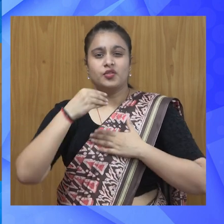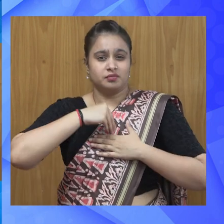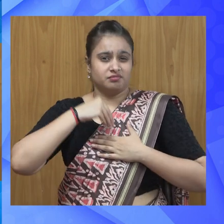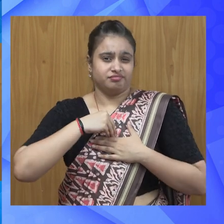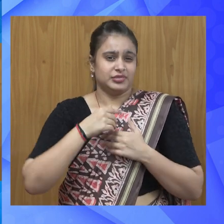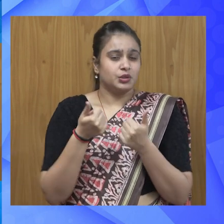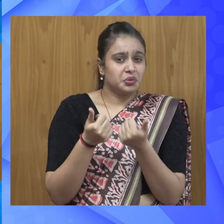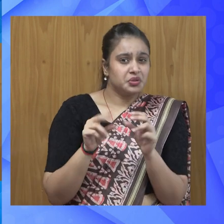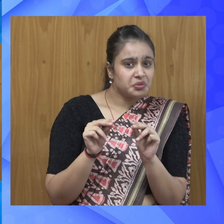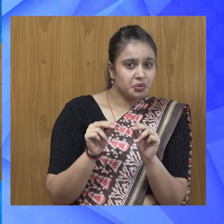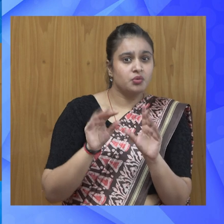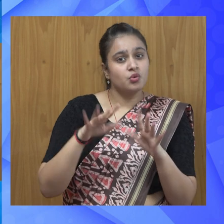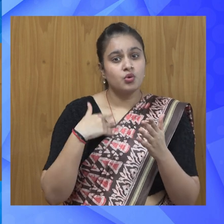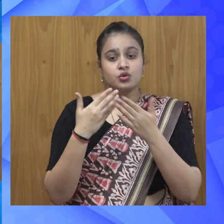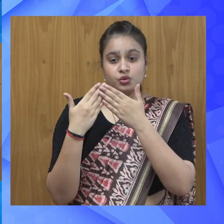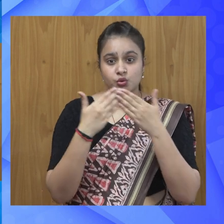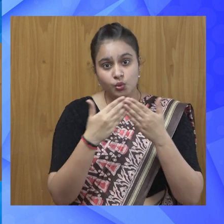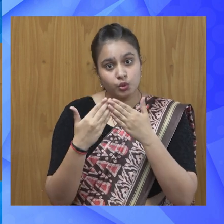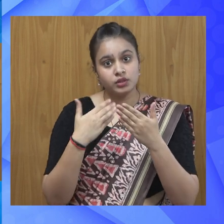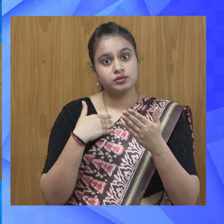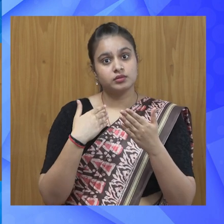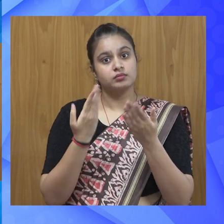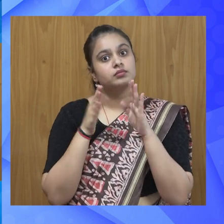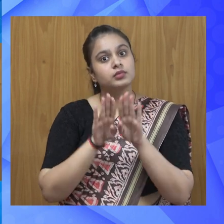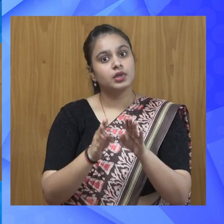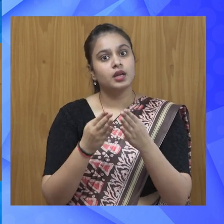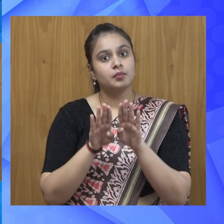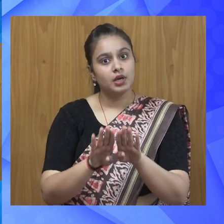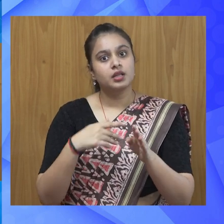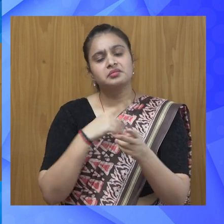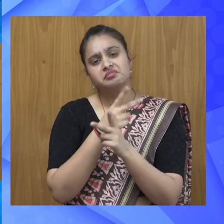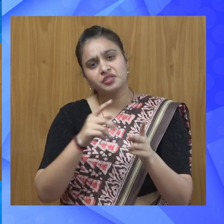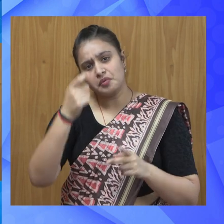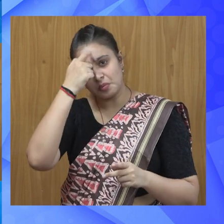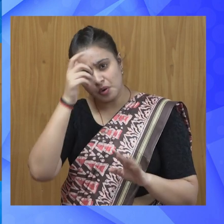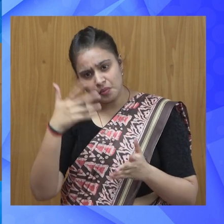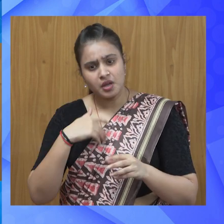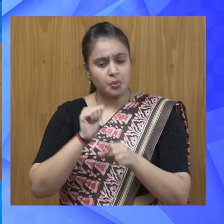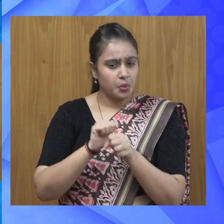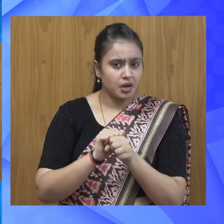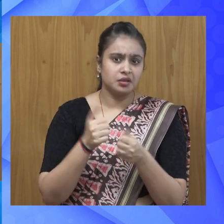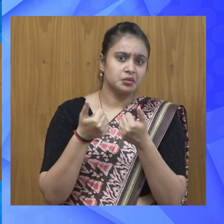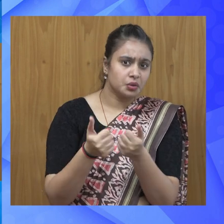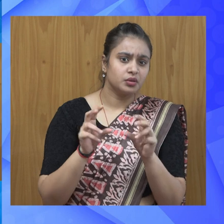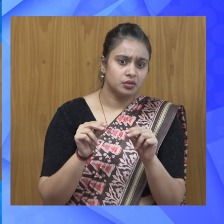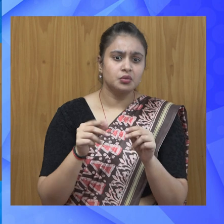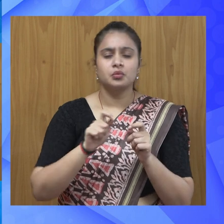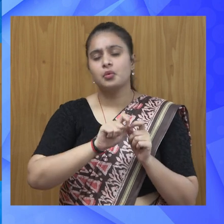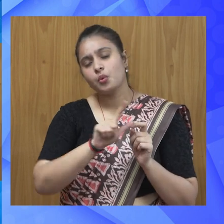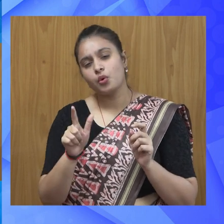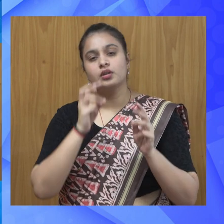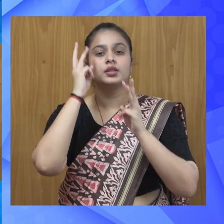और आपका ओवरऑल आप स्कूल से बहुत छुट्टियां ले रहे हैं, बार बार कुछ एरर्स हो रहे हैं, आप काम पूरी तरह ठीक कर नहीं पा रहे हैं, तो ये भी एक